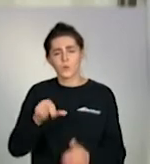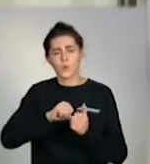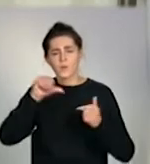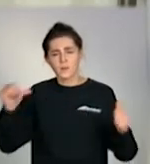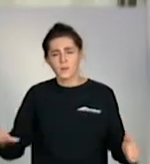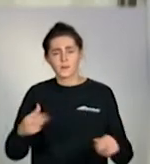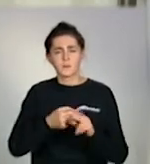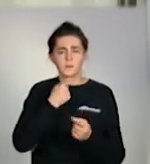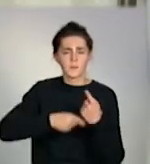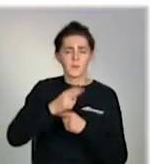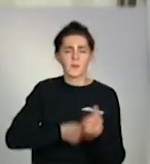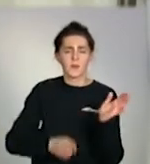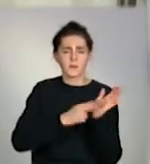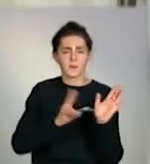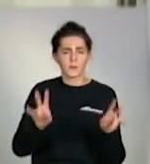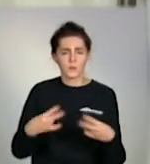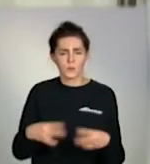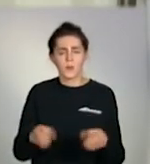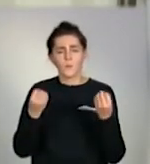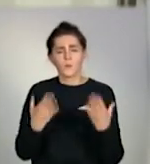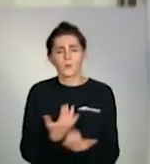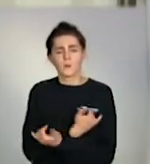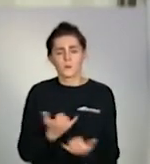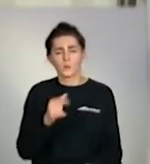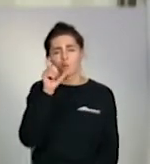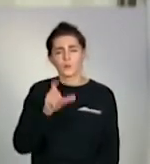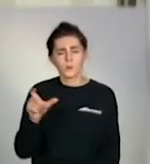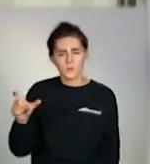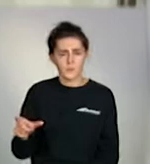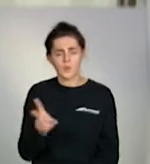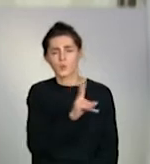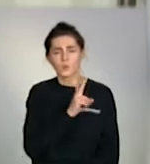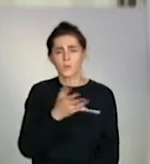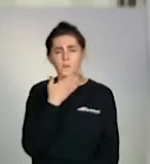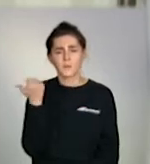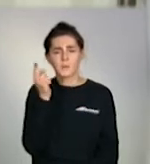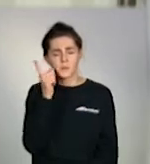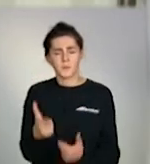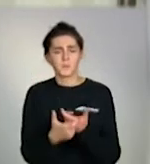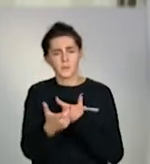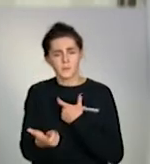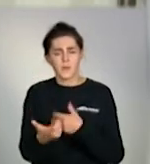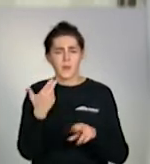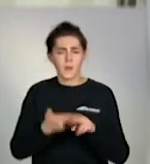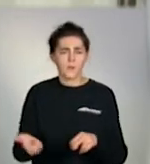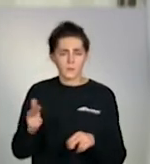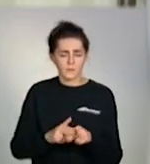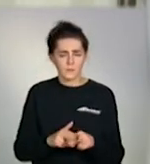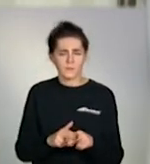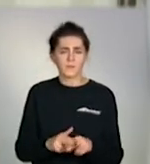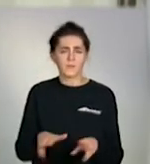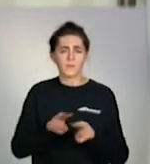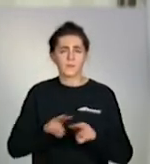бізнесу реєструватися нічого не треба. Відповідно, для людей, у яких немає смартфонів там, і так далі, то там,